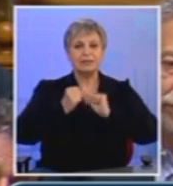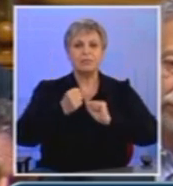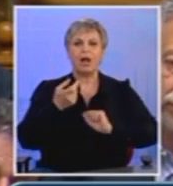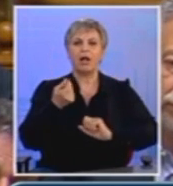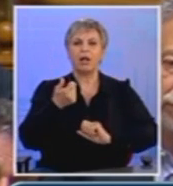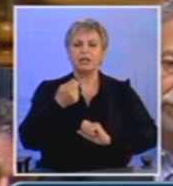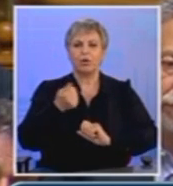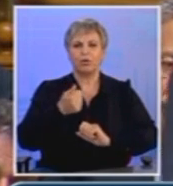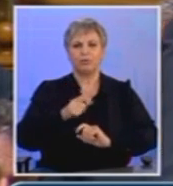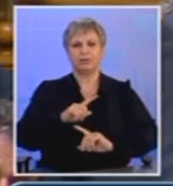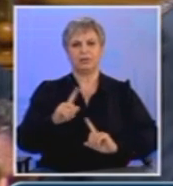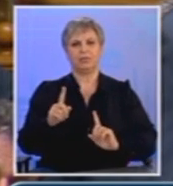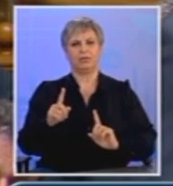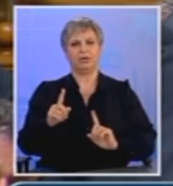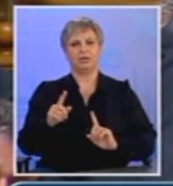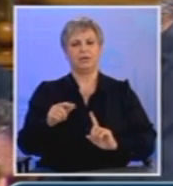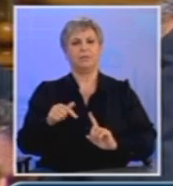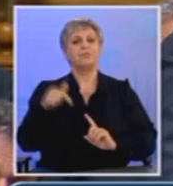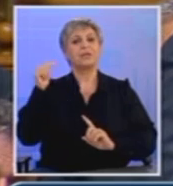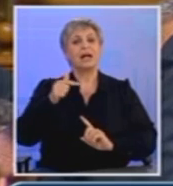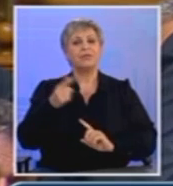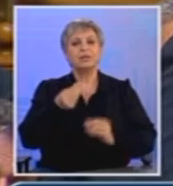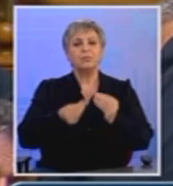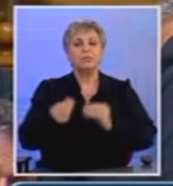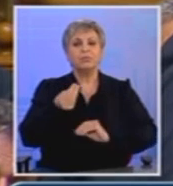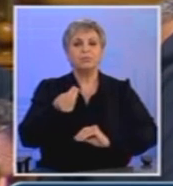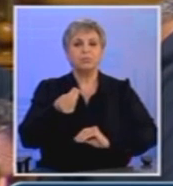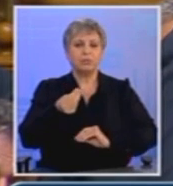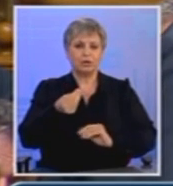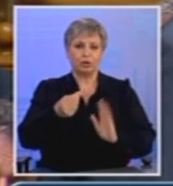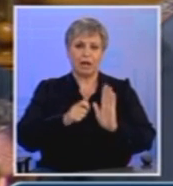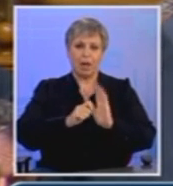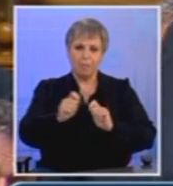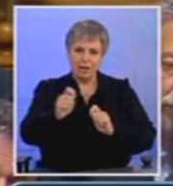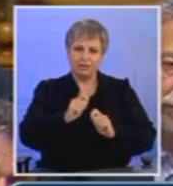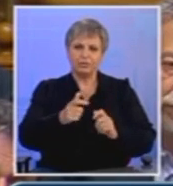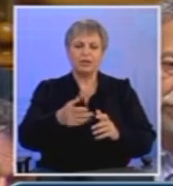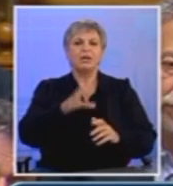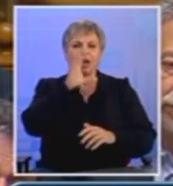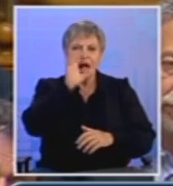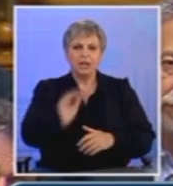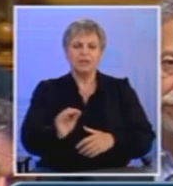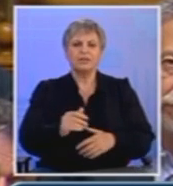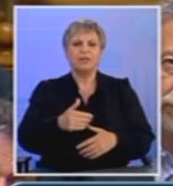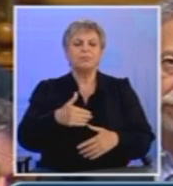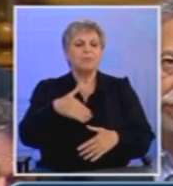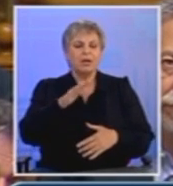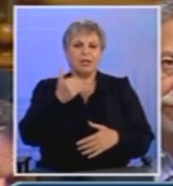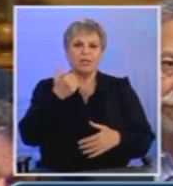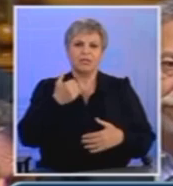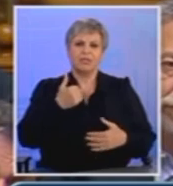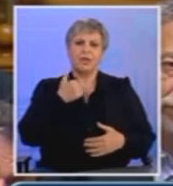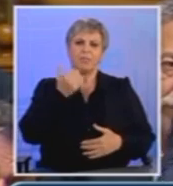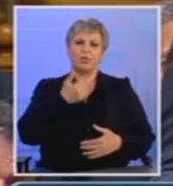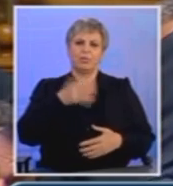μέτρων στην πλειοψηφία των οποίων δεν πιστεύουμε και είναι αλήθεια αυτό αλλά είμαστε αναγκασμένοι να εφαρμόσουμε διότι